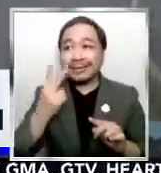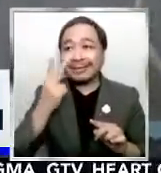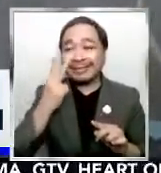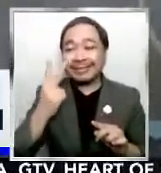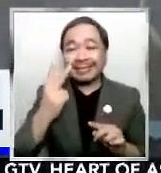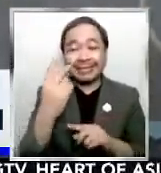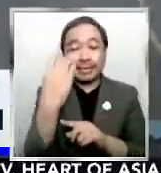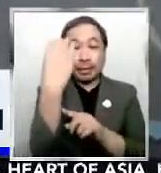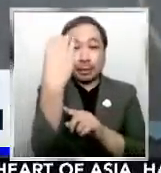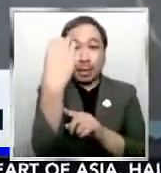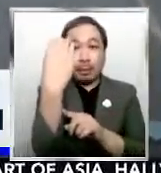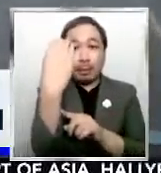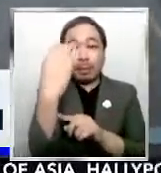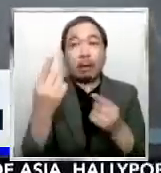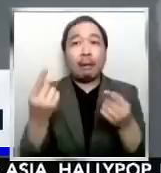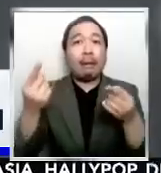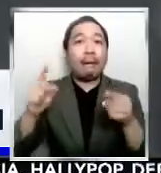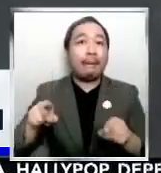na ito.